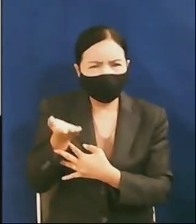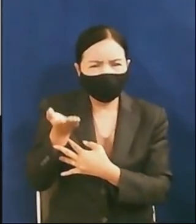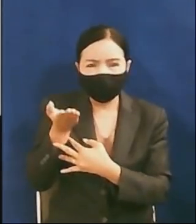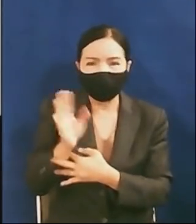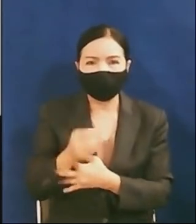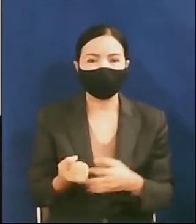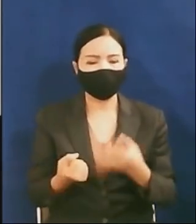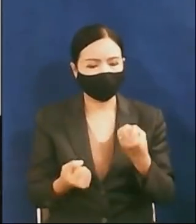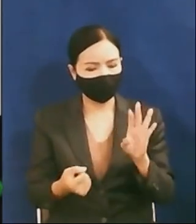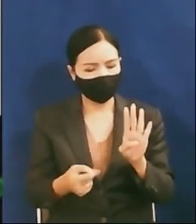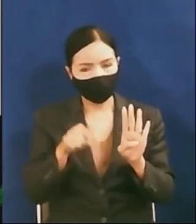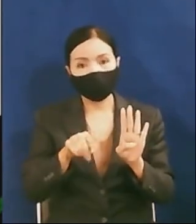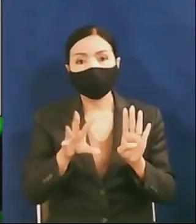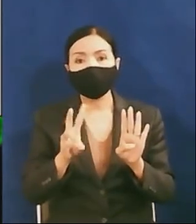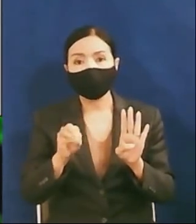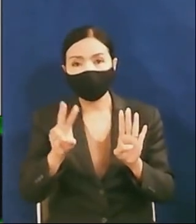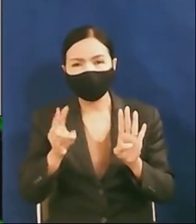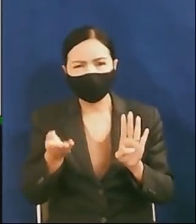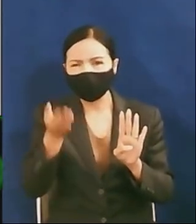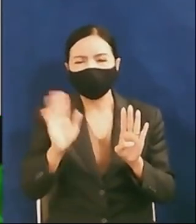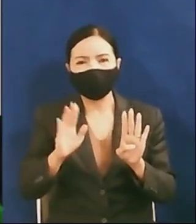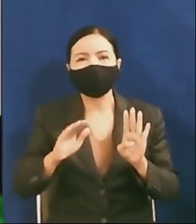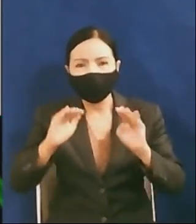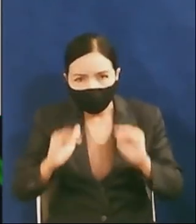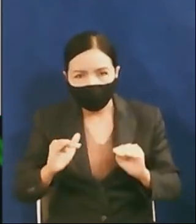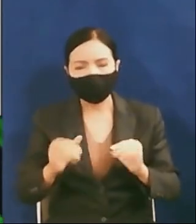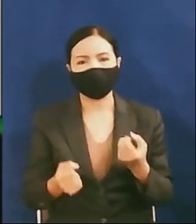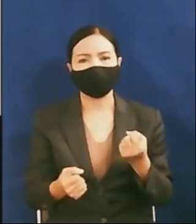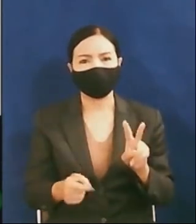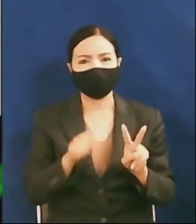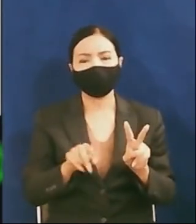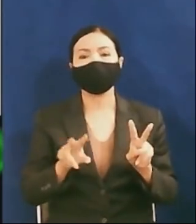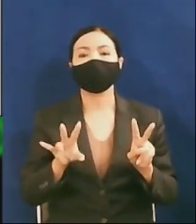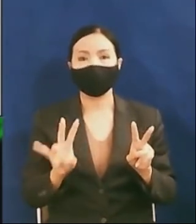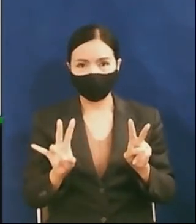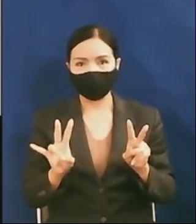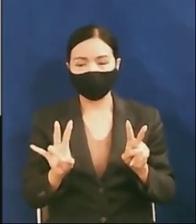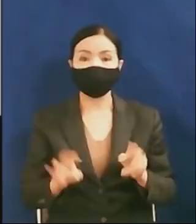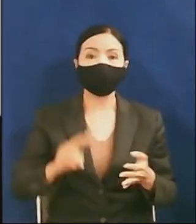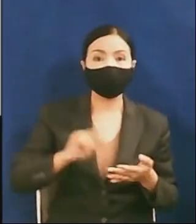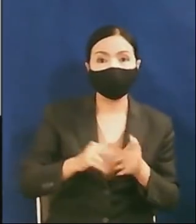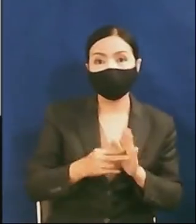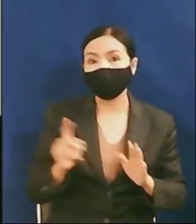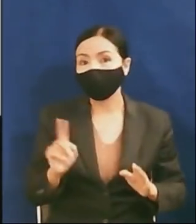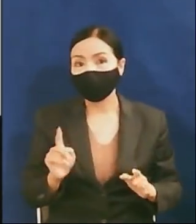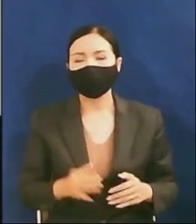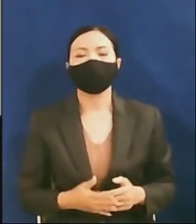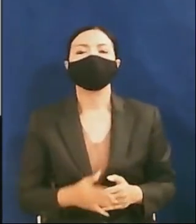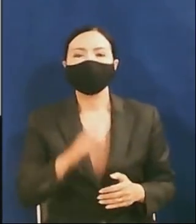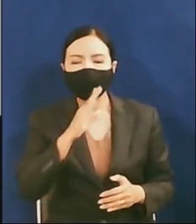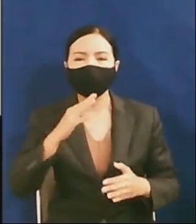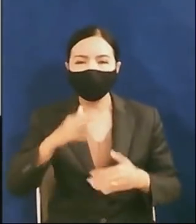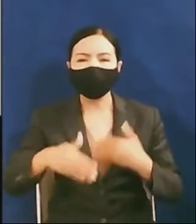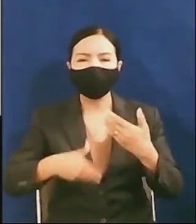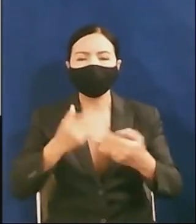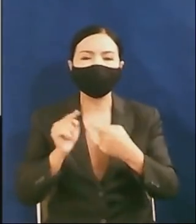าก 14.62 นะครับเป็นขยับลงมาอยู่ที่ 12.7 นะครับซึ่งก็ถ้าหากว่าแนวโน้มต่อ